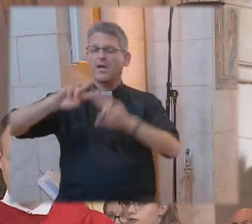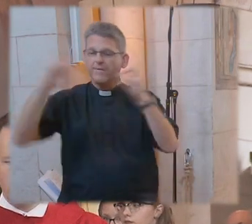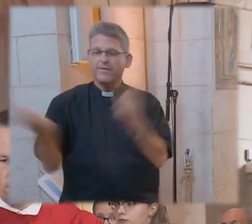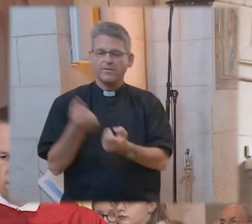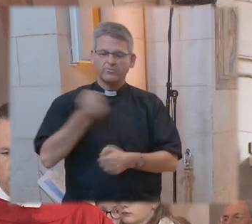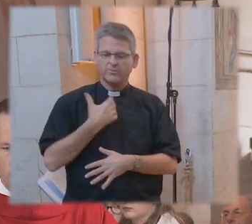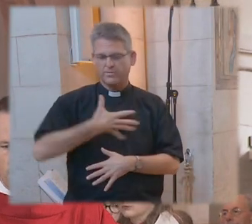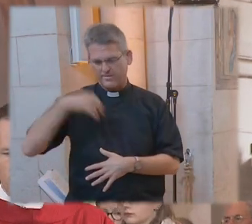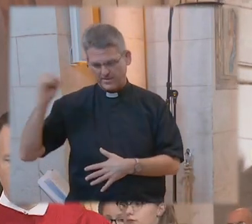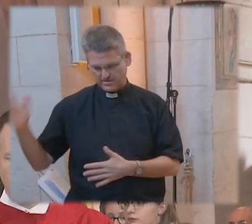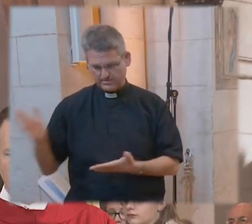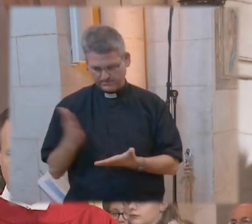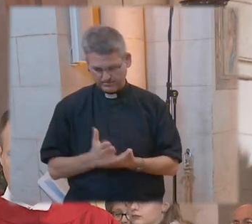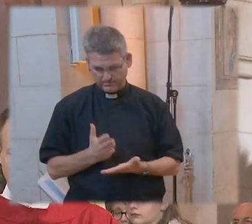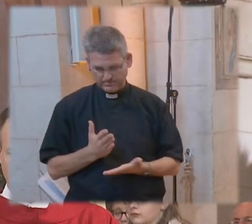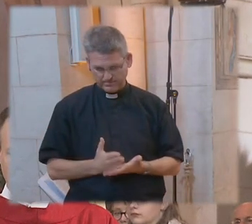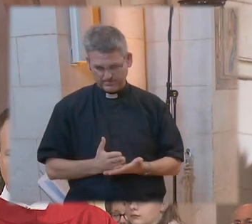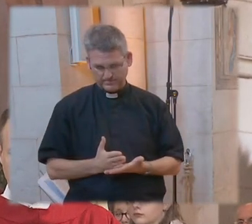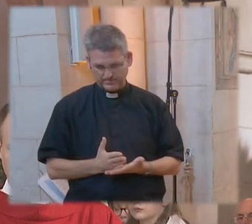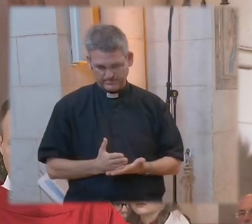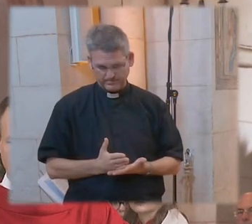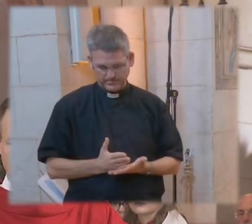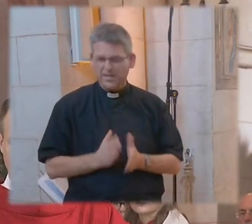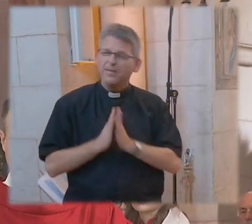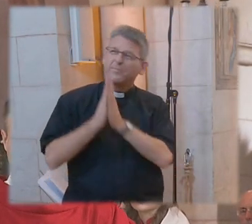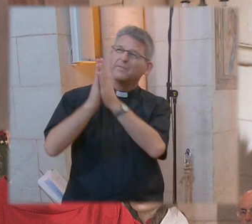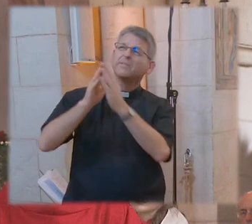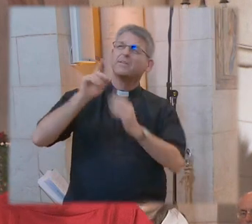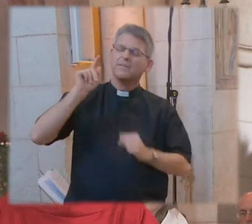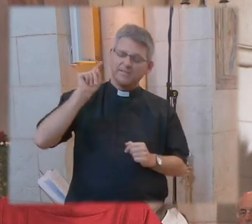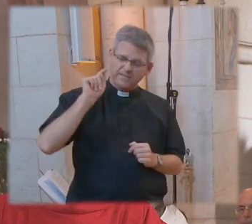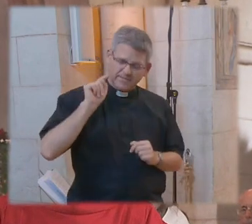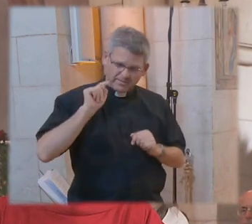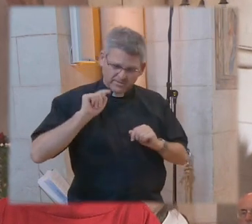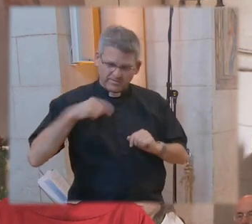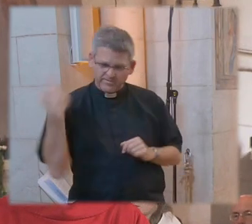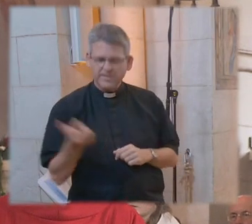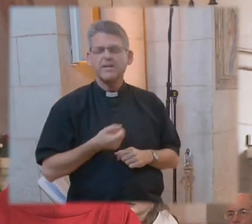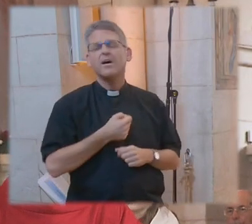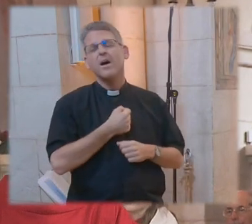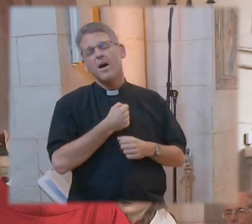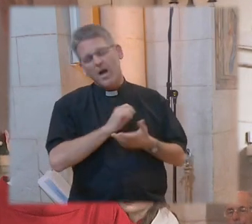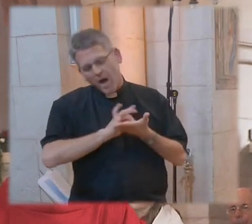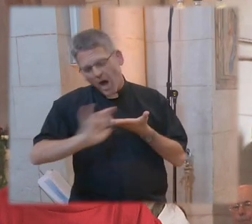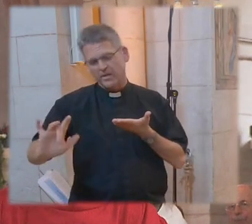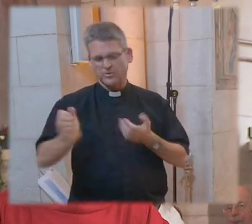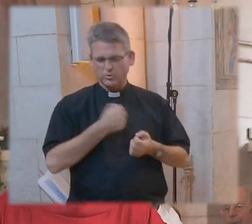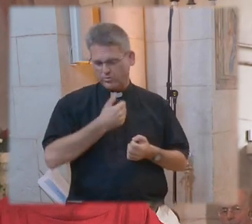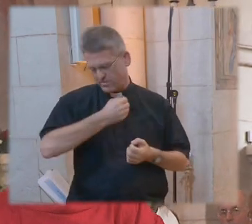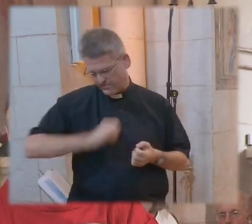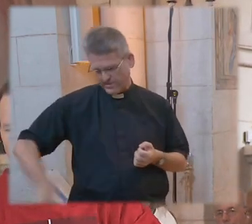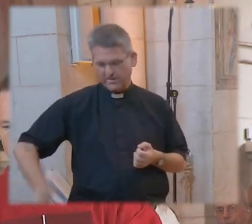Welt hinweggenommen. Es mache auch uns rein von aller Schuld, darum bitten wir durch